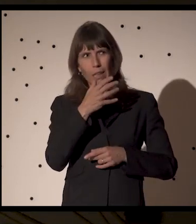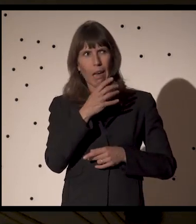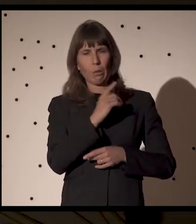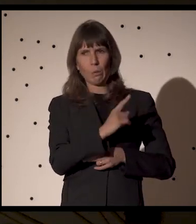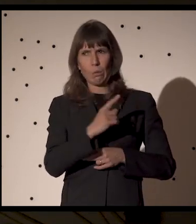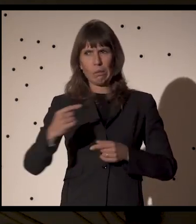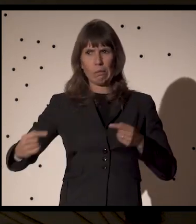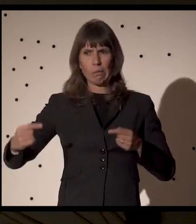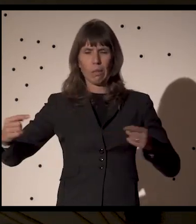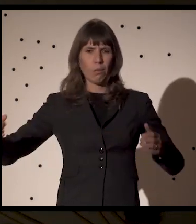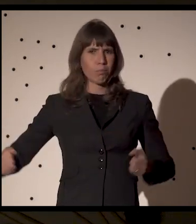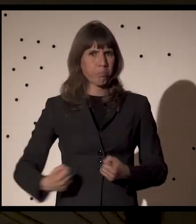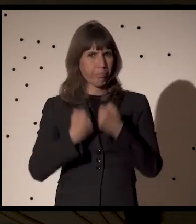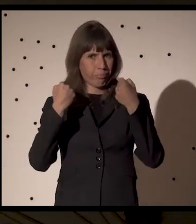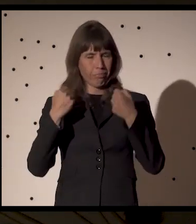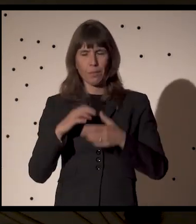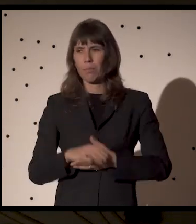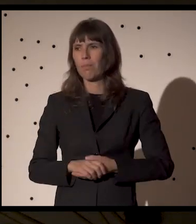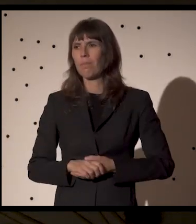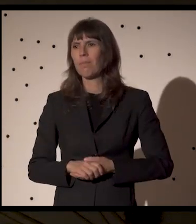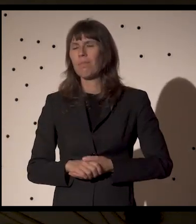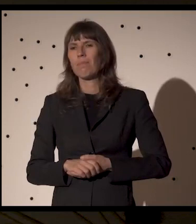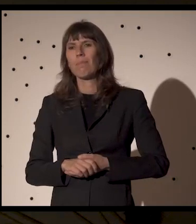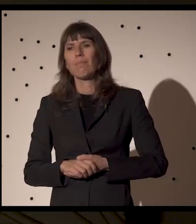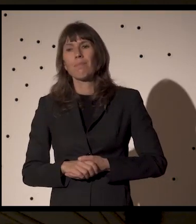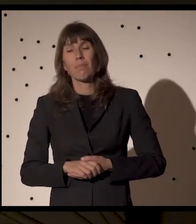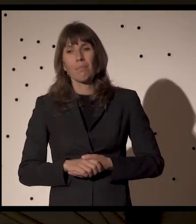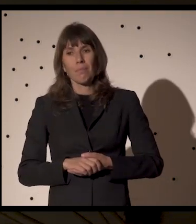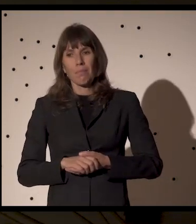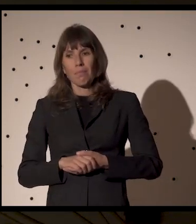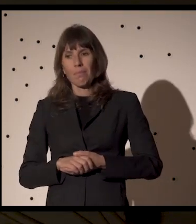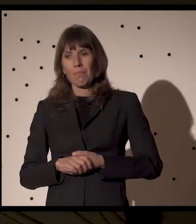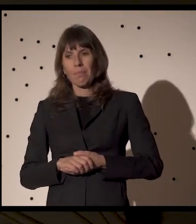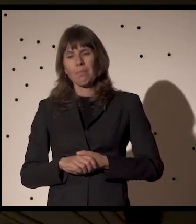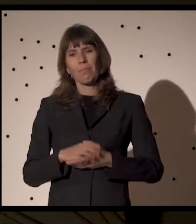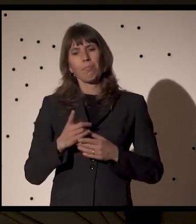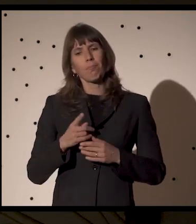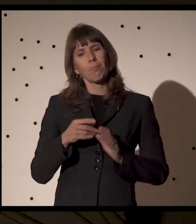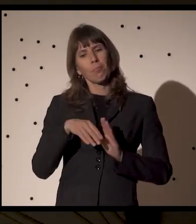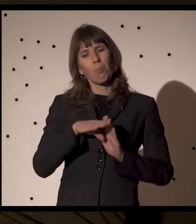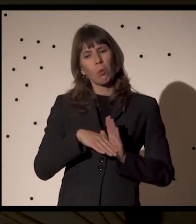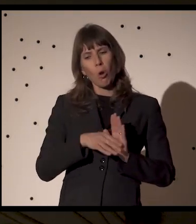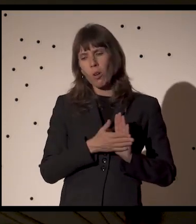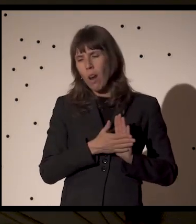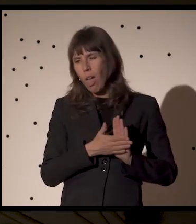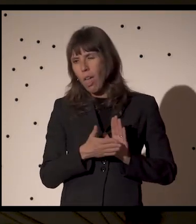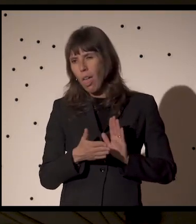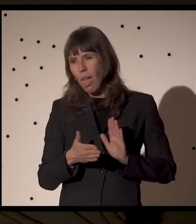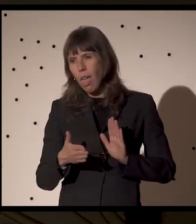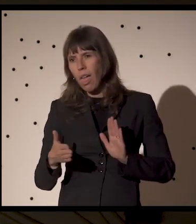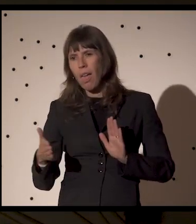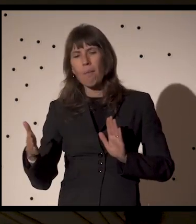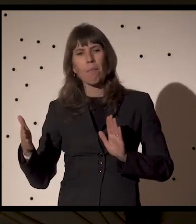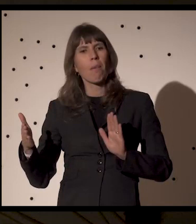linguaggio però del linguaggio verbale nella nostra stagione andrà permeare anche